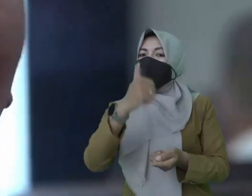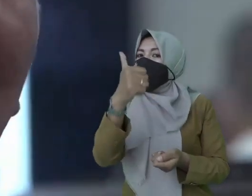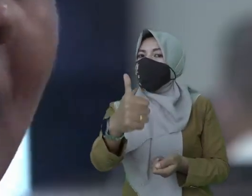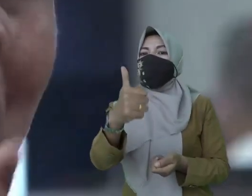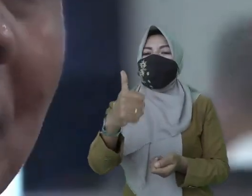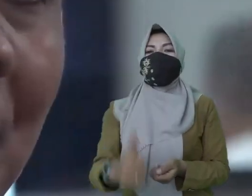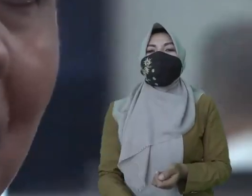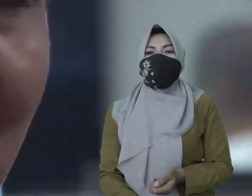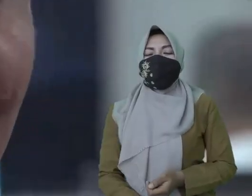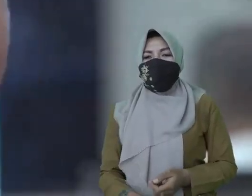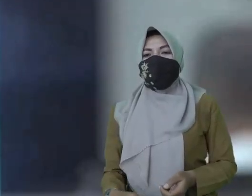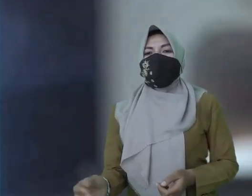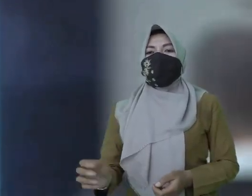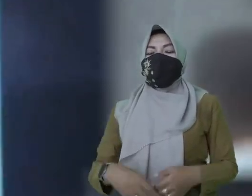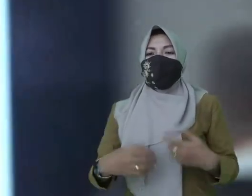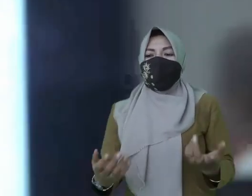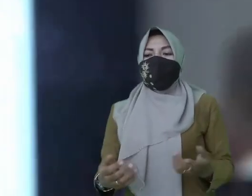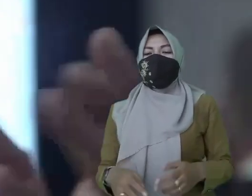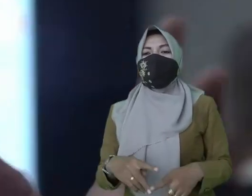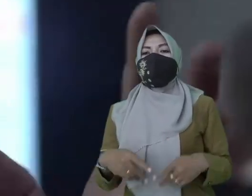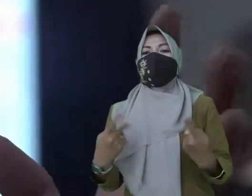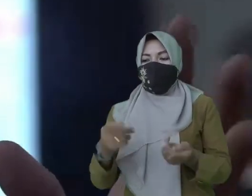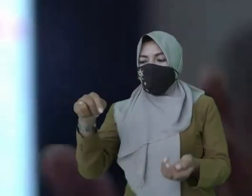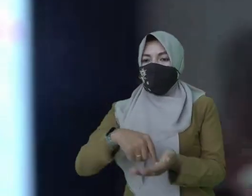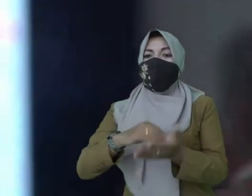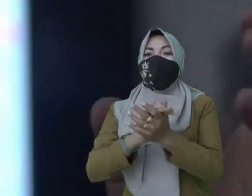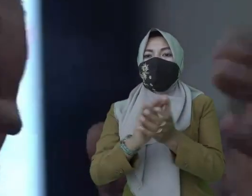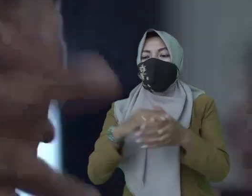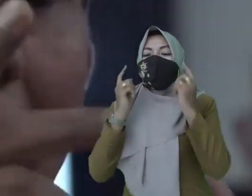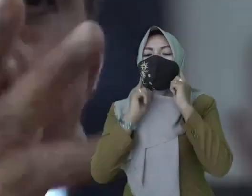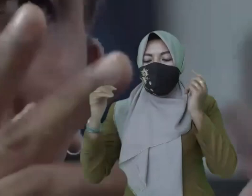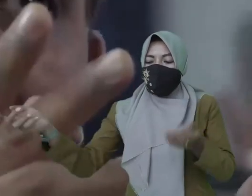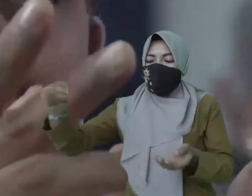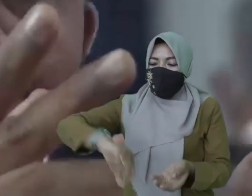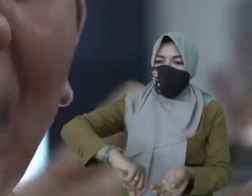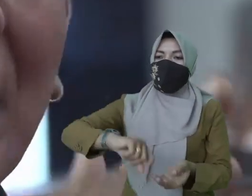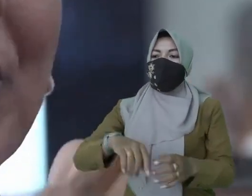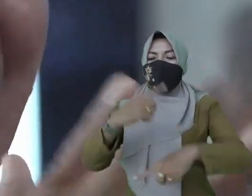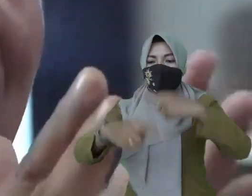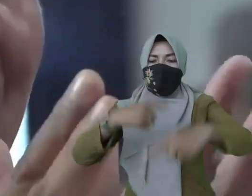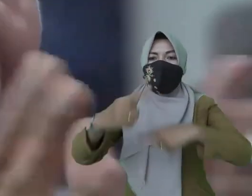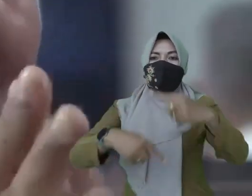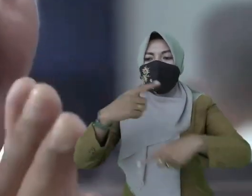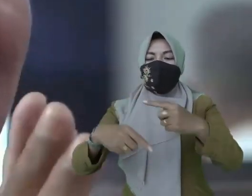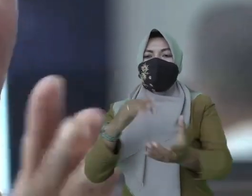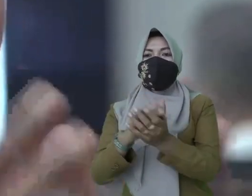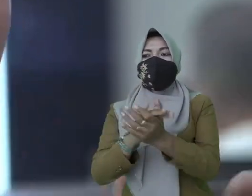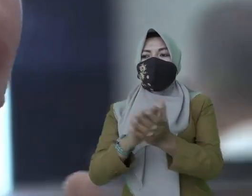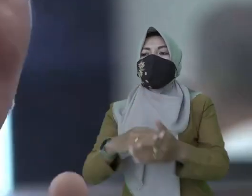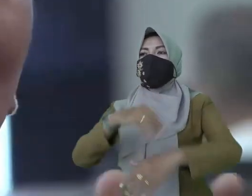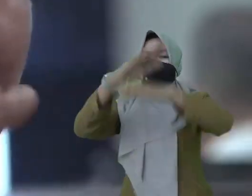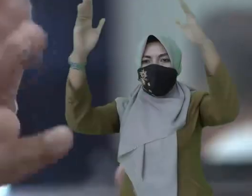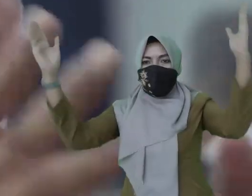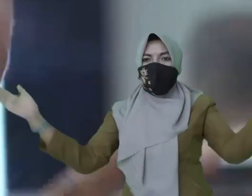pakai apa aja lah alat pembersih itu kan. Kemudian dijemur, itu pakai lagi. Kalau di sekolah basah, nah harus diganti mungkin.